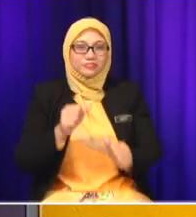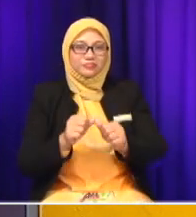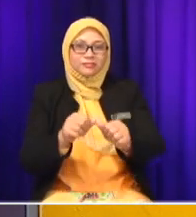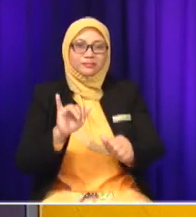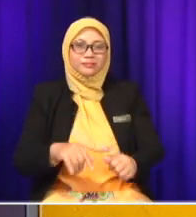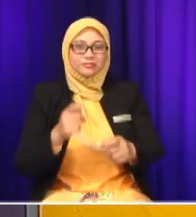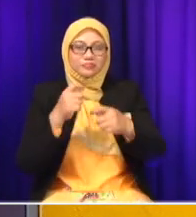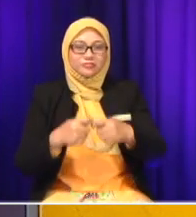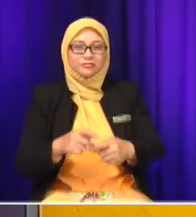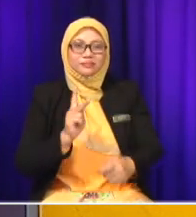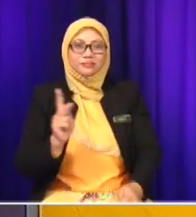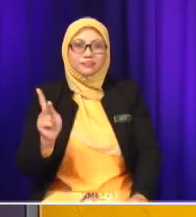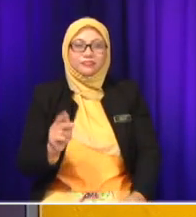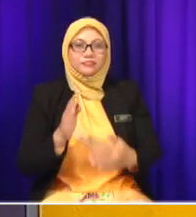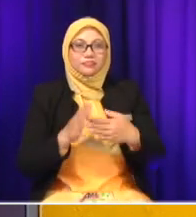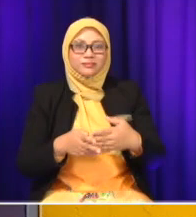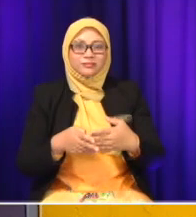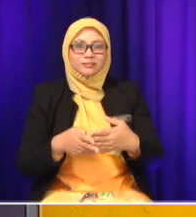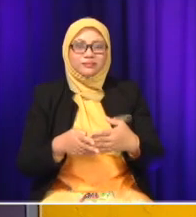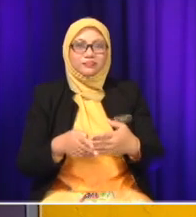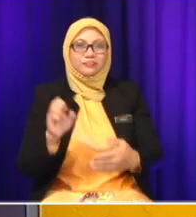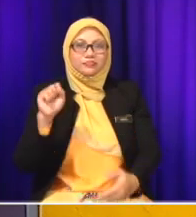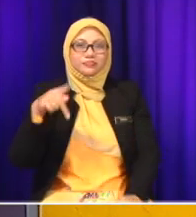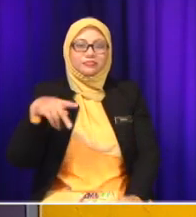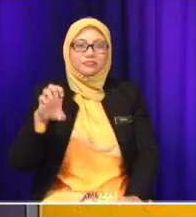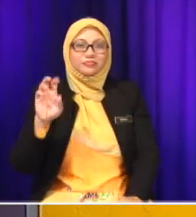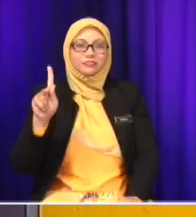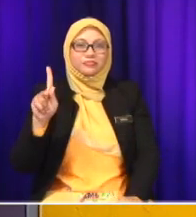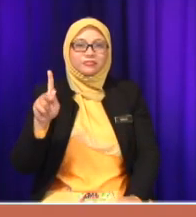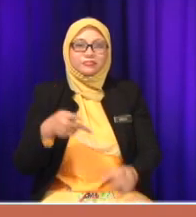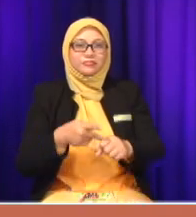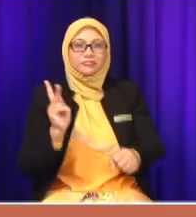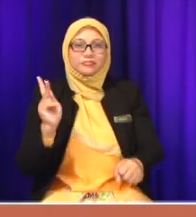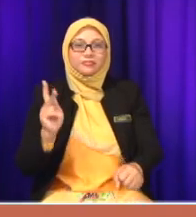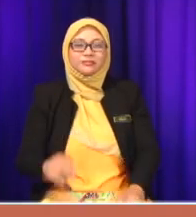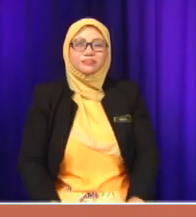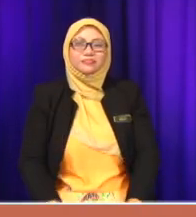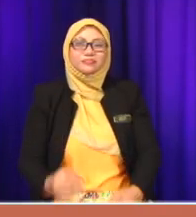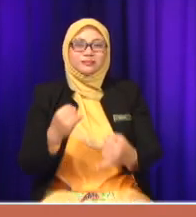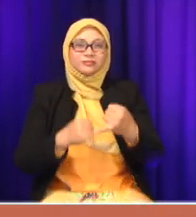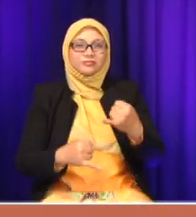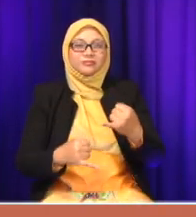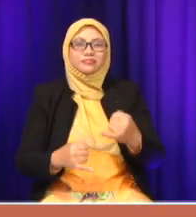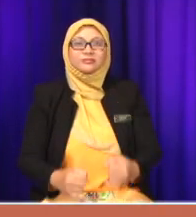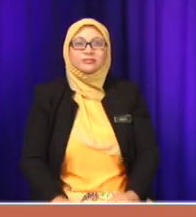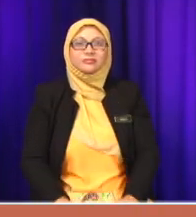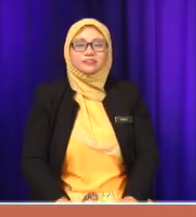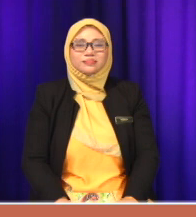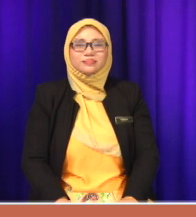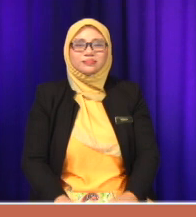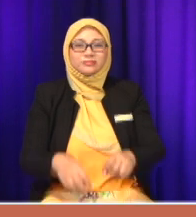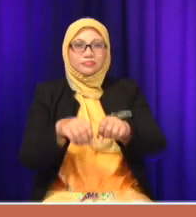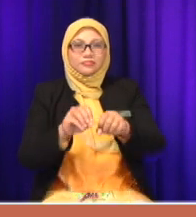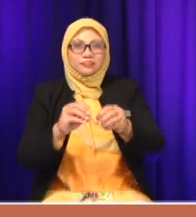ditetapkan oleh spesifikasi pengeluar dan yang terakhir kita melaras permasaan Enjin dan juga kelegaan